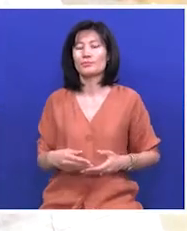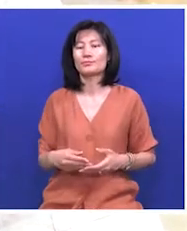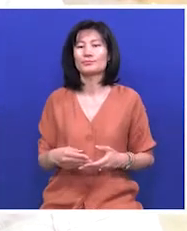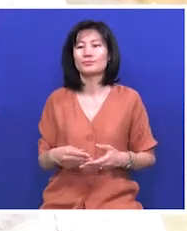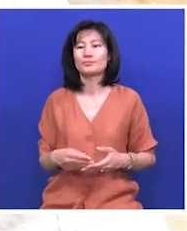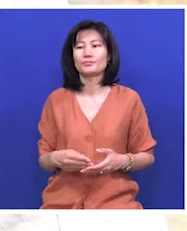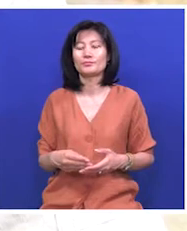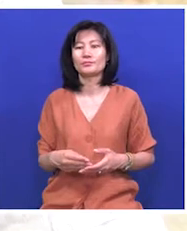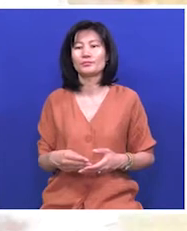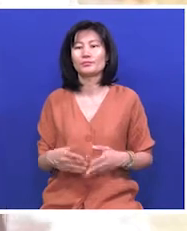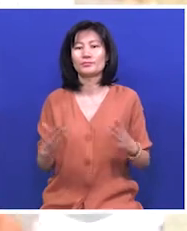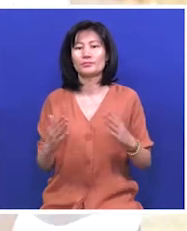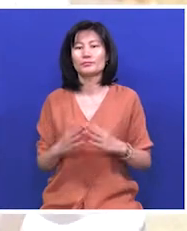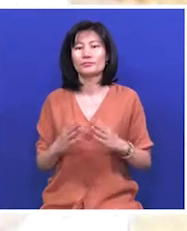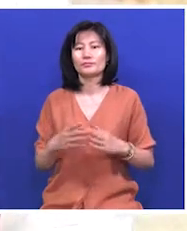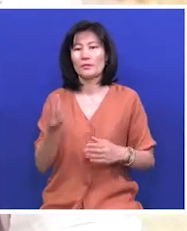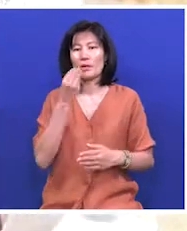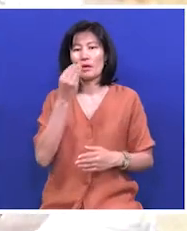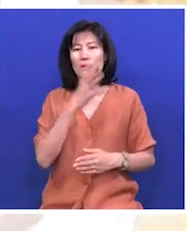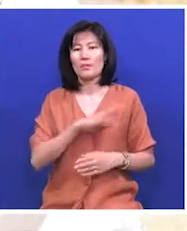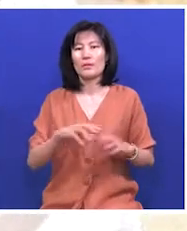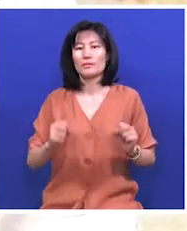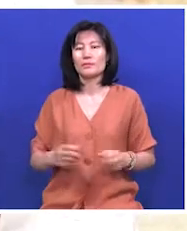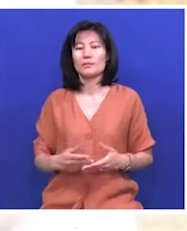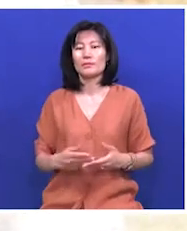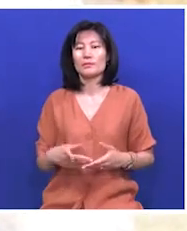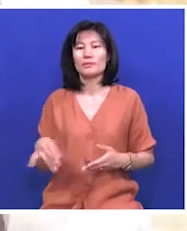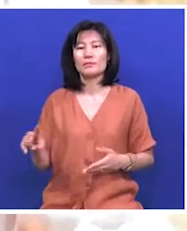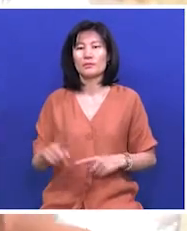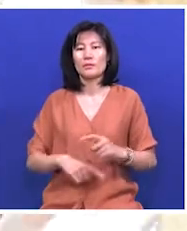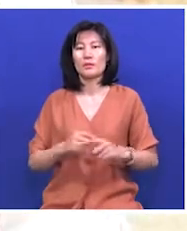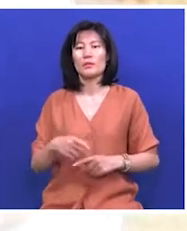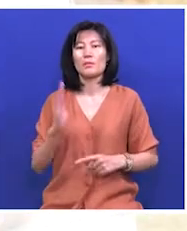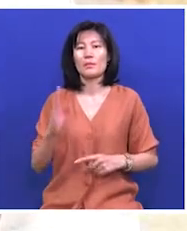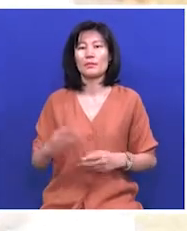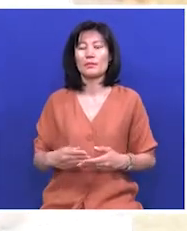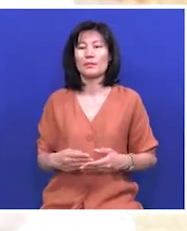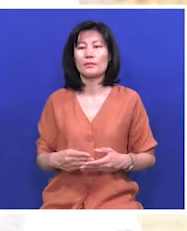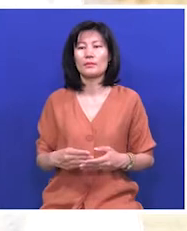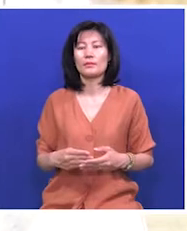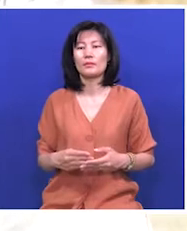қалғанымыз жоқ киім дейсіз ме тамақ дейсіз ме жан жағынан келіп жатыр